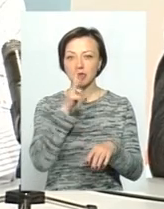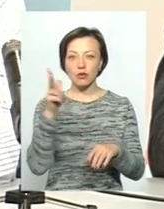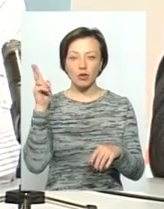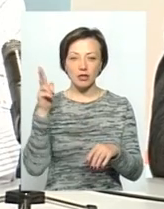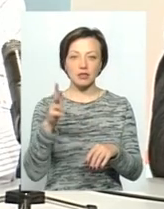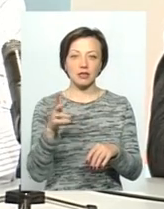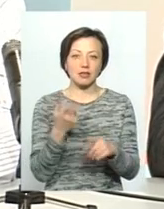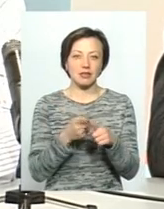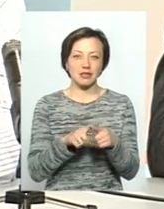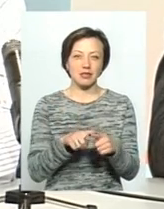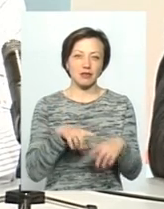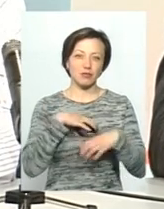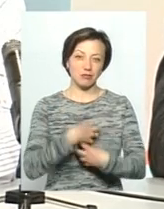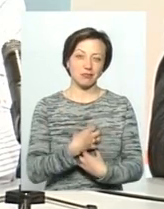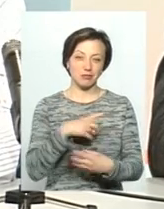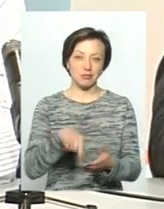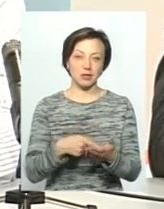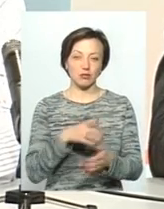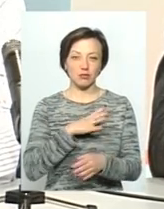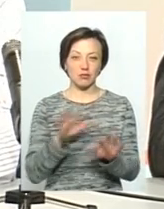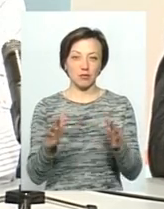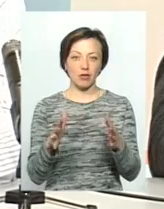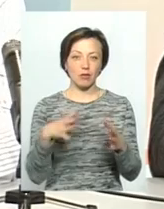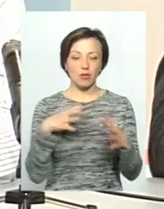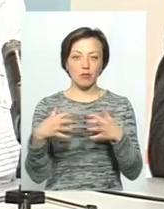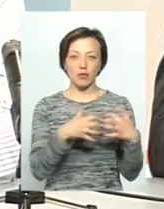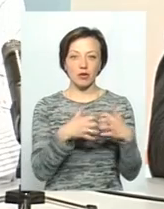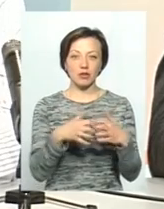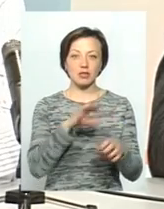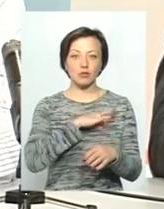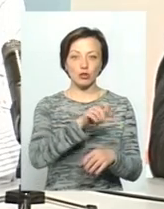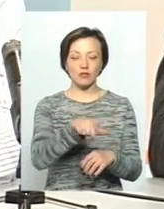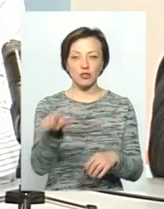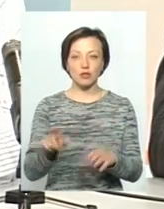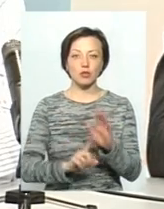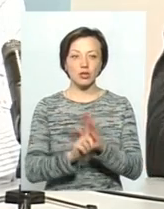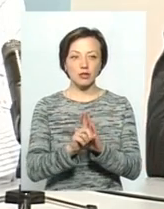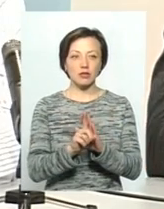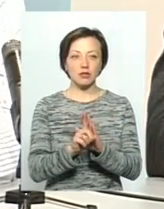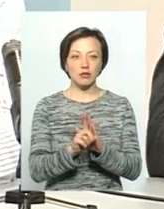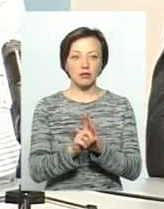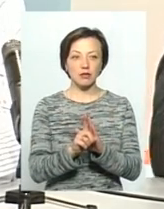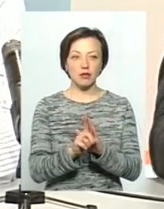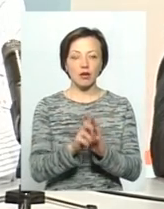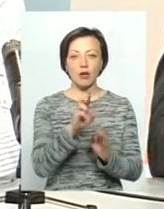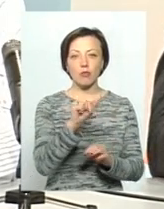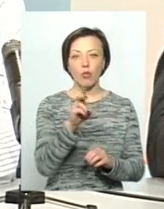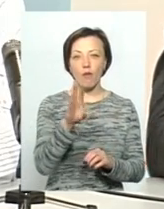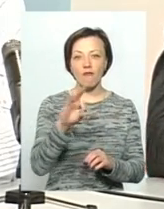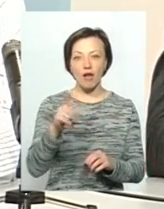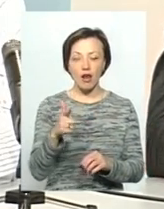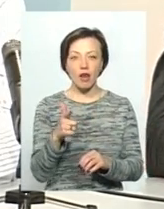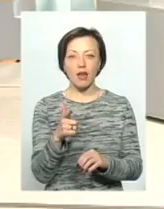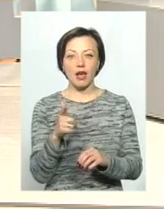таке, скажімо, печальненьке, у них теж боротьба була за споживачами, вони почали боротися, кажуть, Буковель сіїли, та